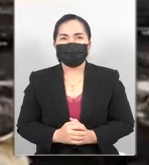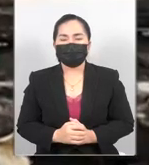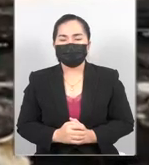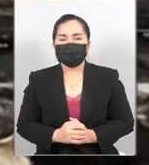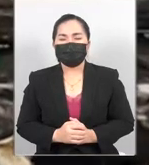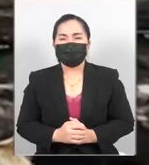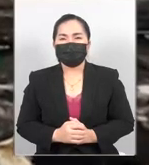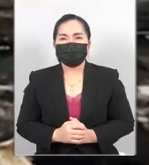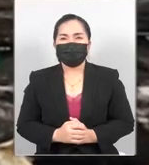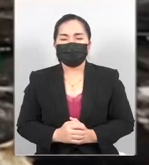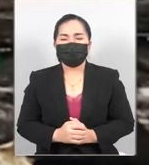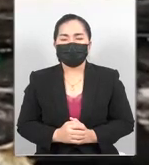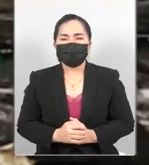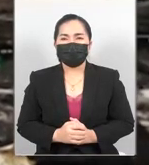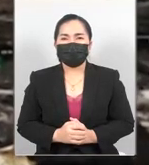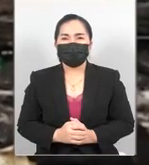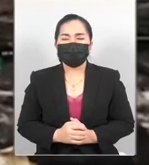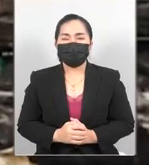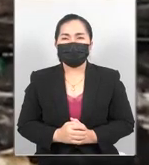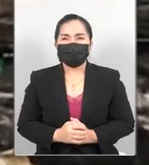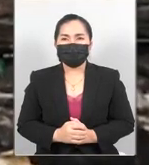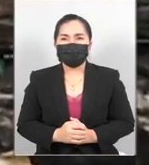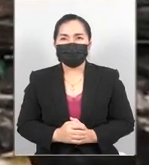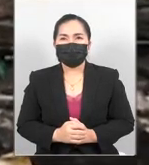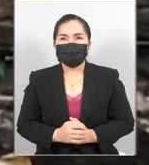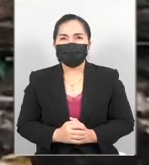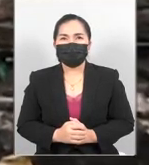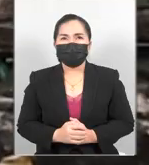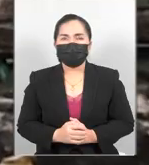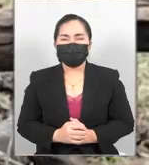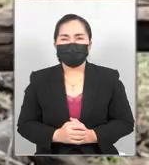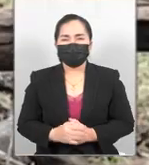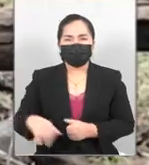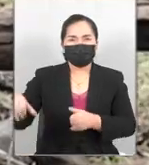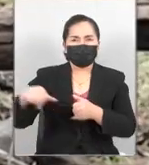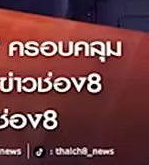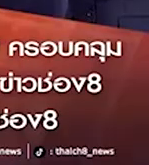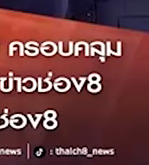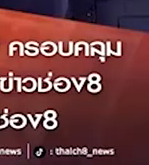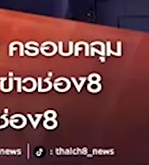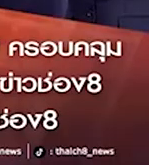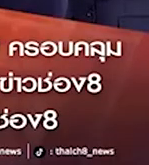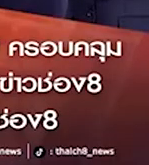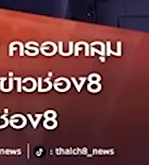รู้แหล่งที่มาที่ไปเขาอะนะคะ อ๋อนี่เข้าข่ายอาจจะคุกคามได้นะฮะ ใช่ค่ะ อ ้ าว